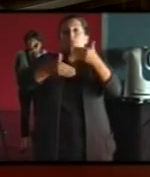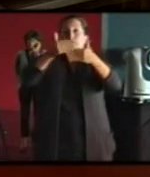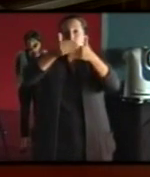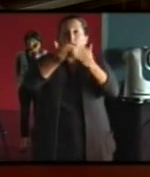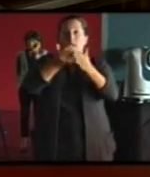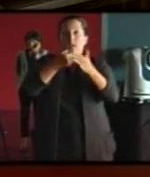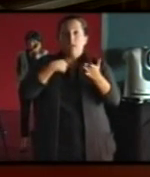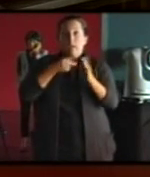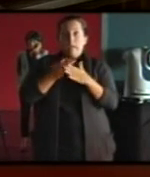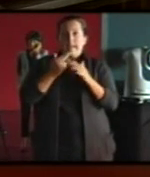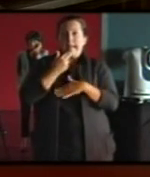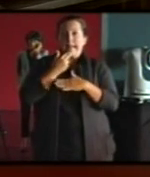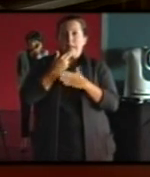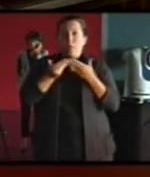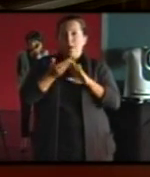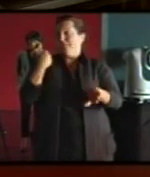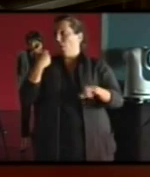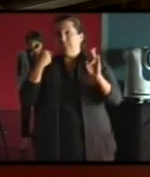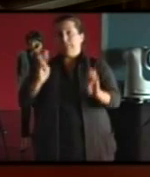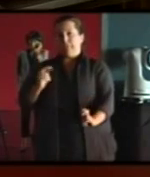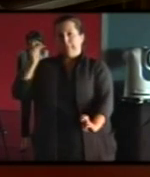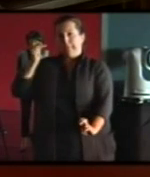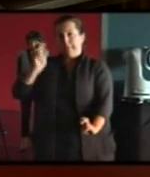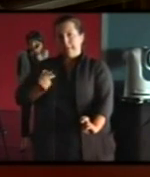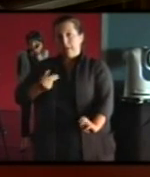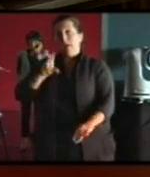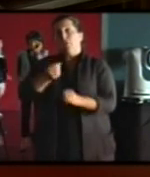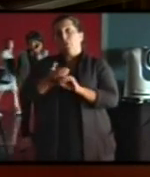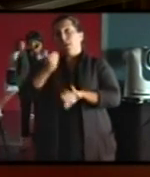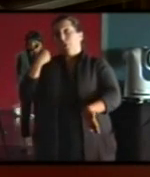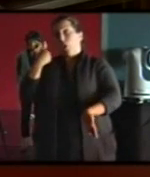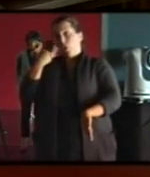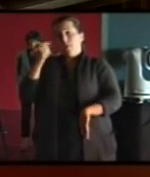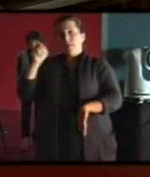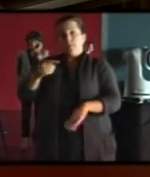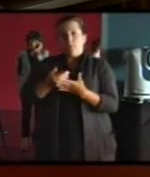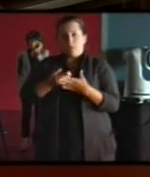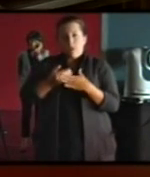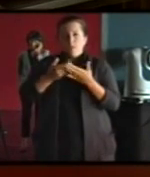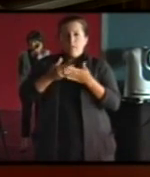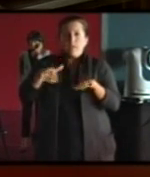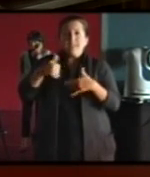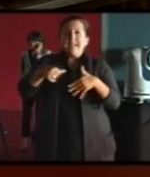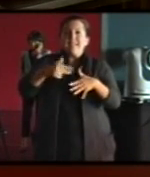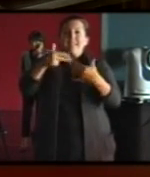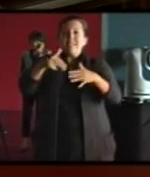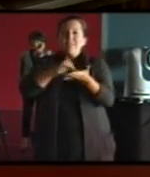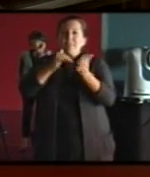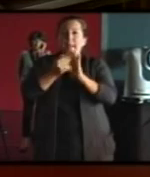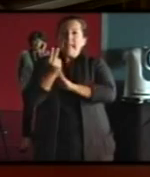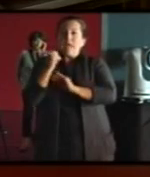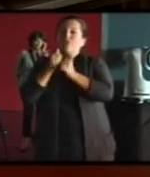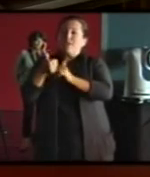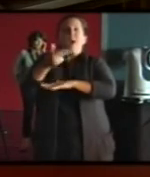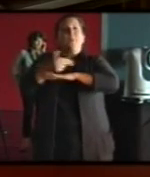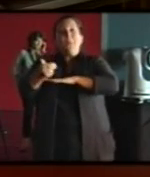plus efficient que ce qu'on construisait il y a 30 ans. Il y a 20 ou 30 ans, on comptait 16 à 18 mètres carrés par poste de